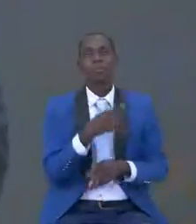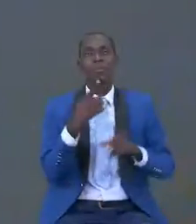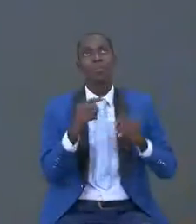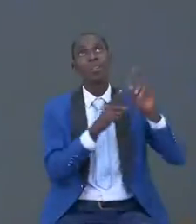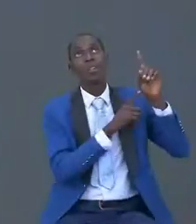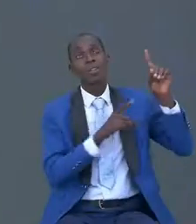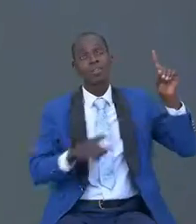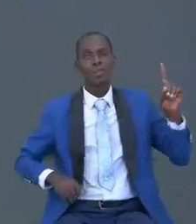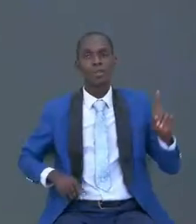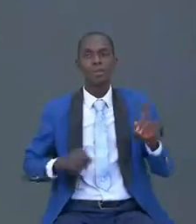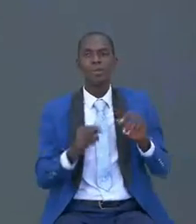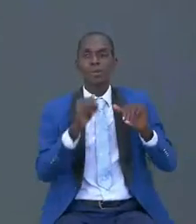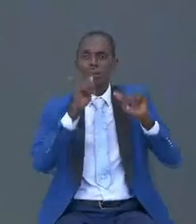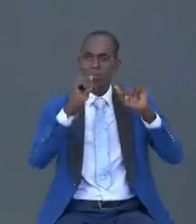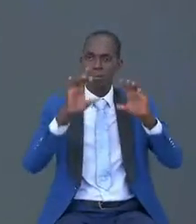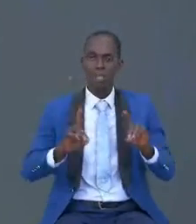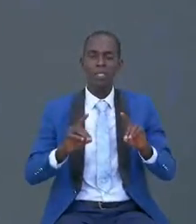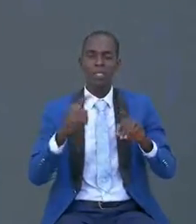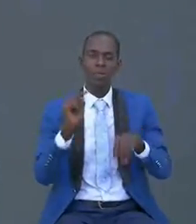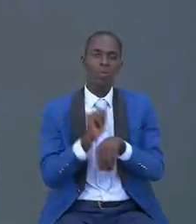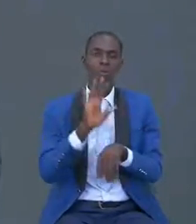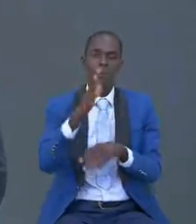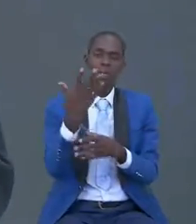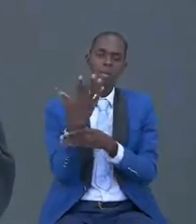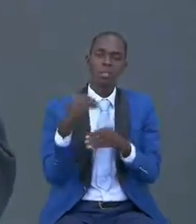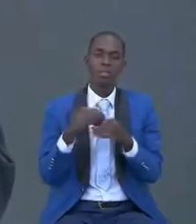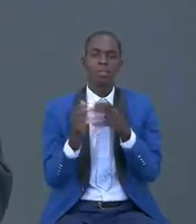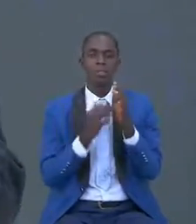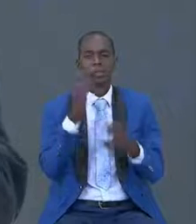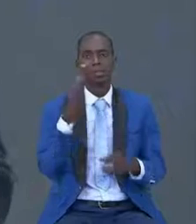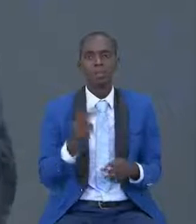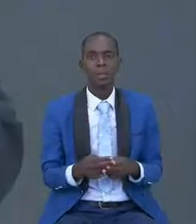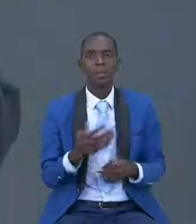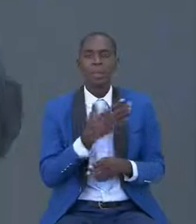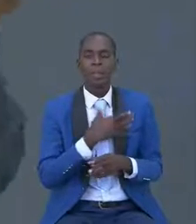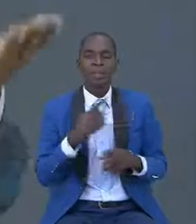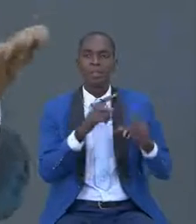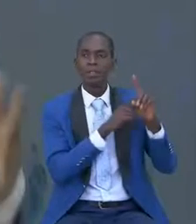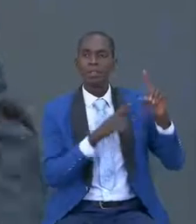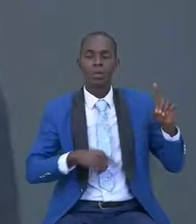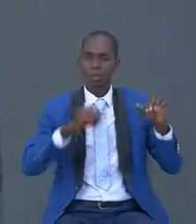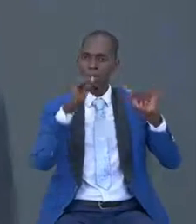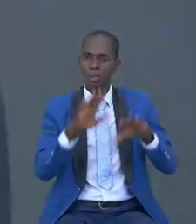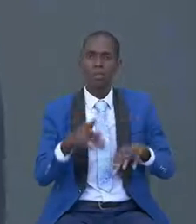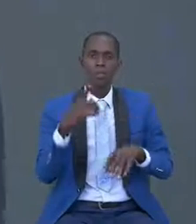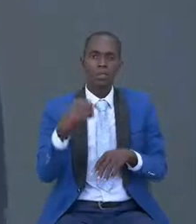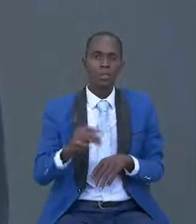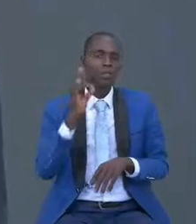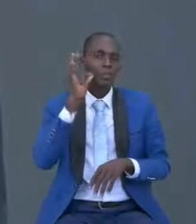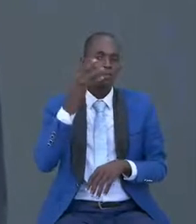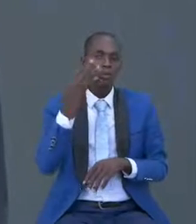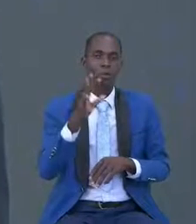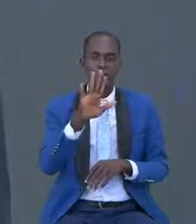Le Seigneur va prospérer l'œuvre de tes mains. Et le Seigneur va prospérer le fruit de ton